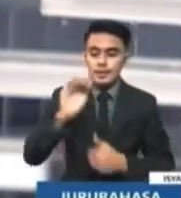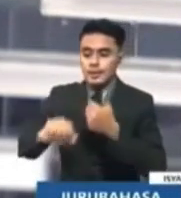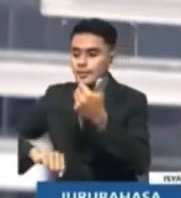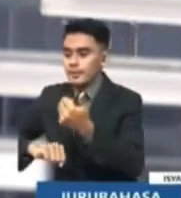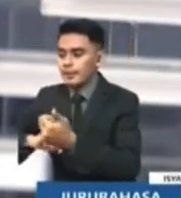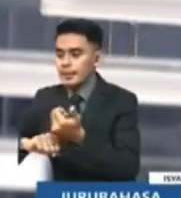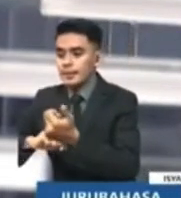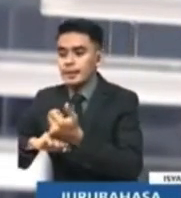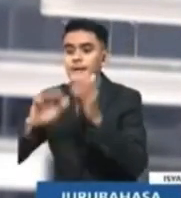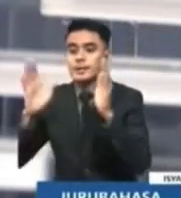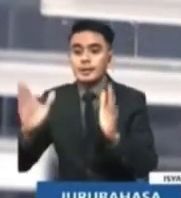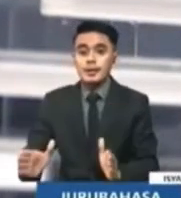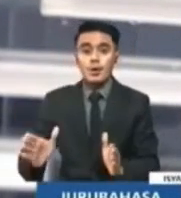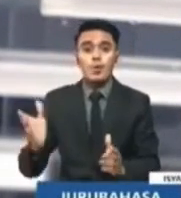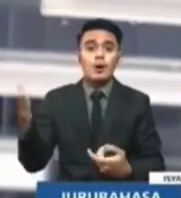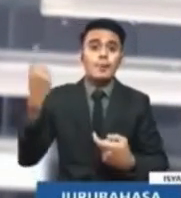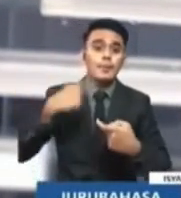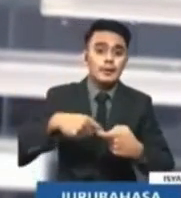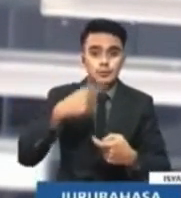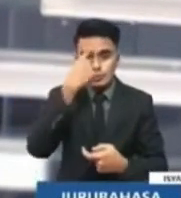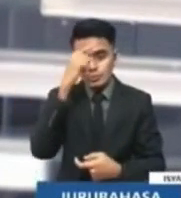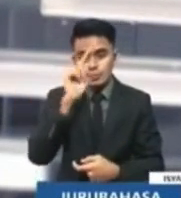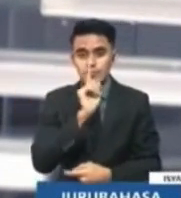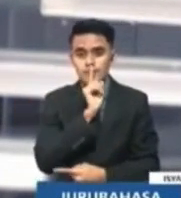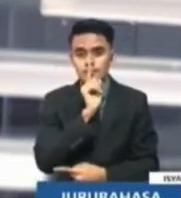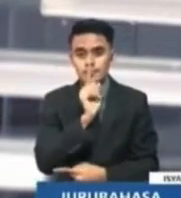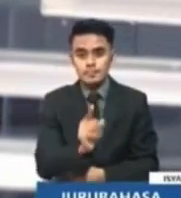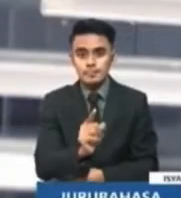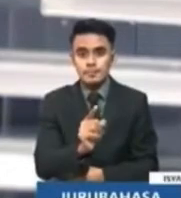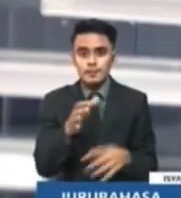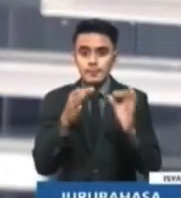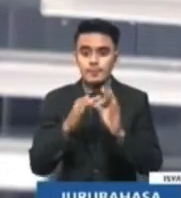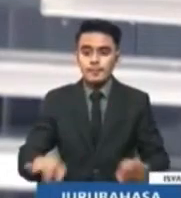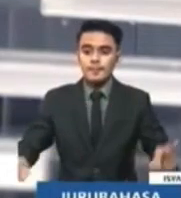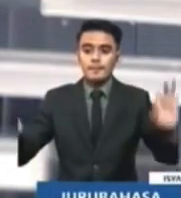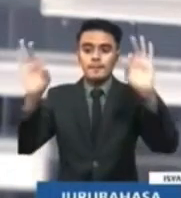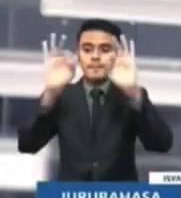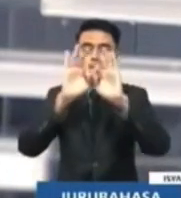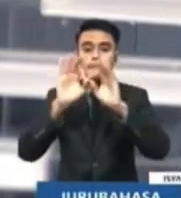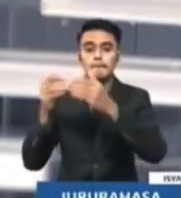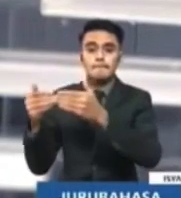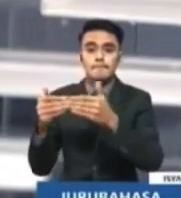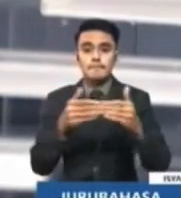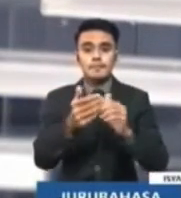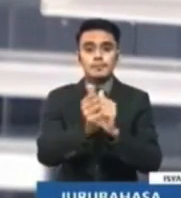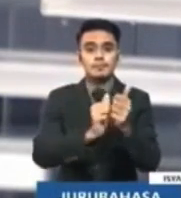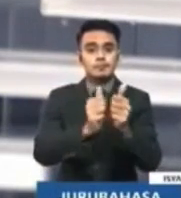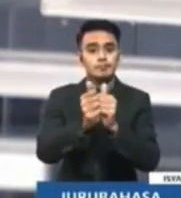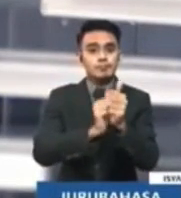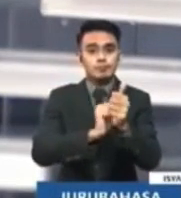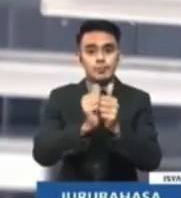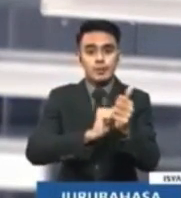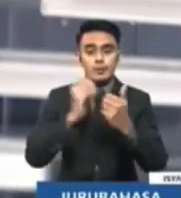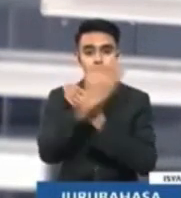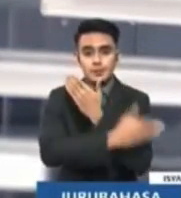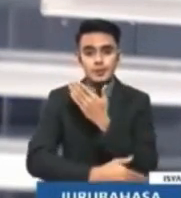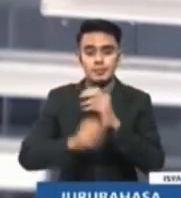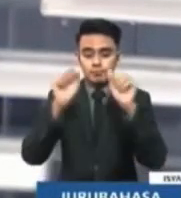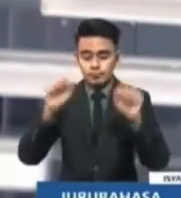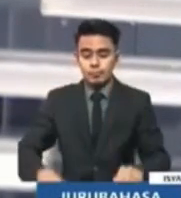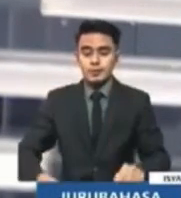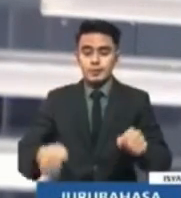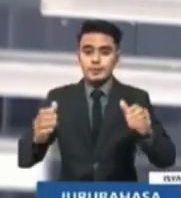dan pihak-pihak yang berkaitan bagi memastikan kepentingan dan kesinambungan sukan, perkembangan sukan negara dapat